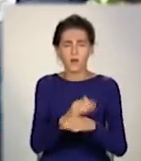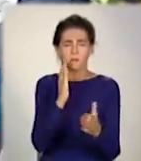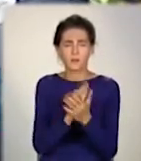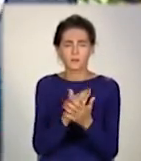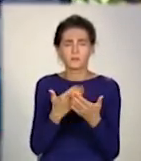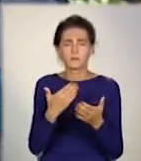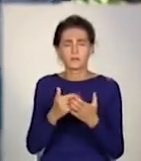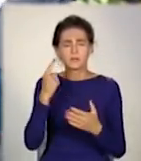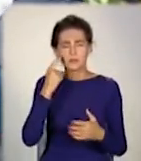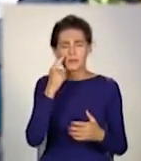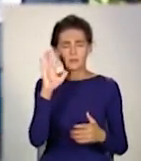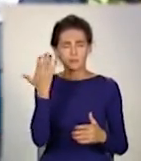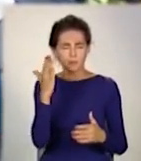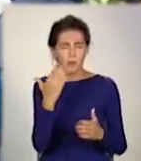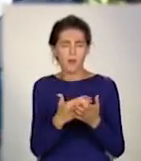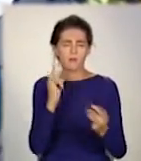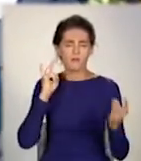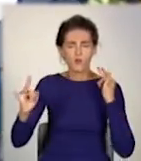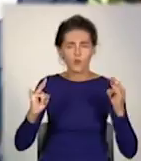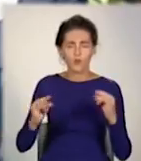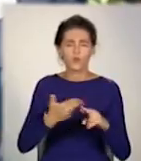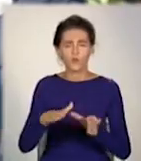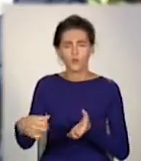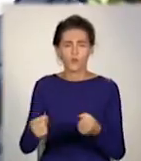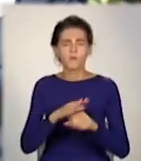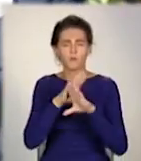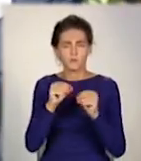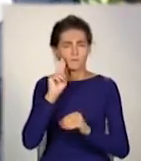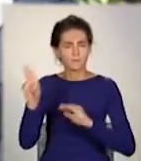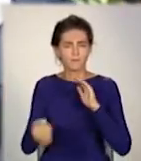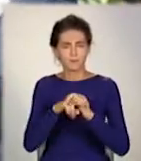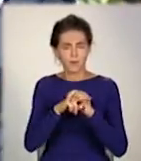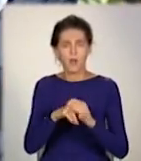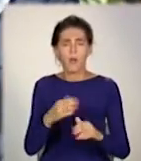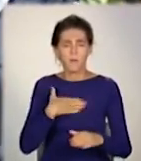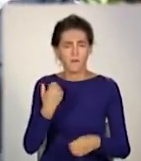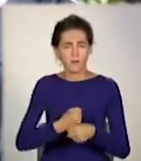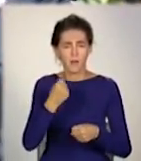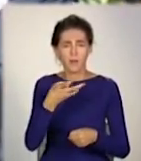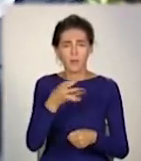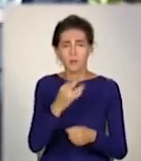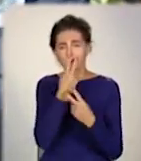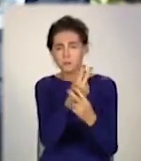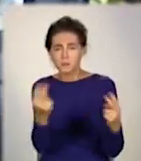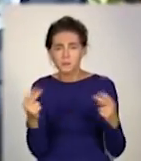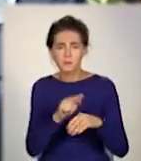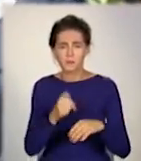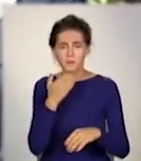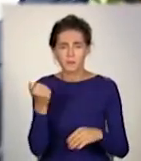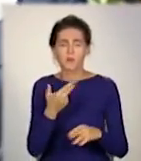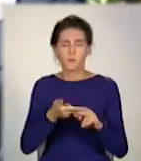сигнали, мігалочки, водії дуже дисциплінуються. Як тільки немає екіпажів патрульної поліції, там